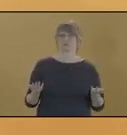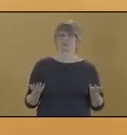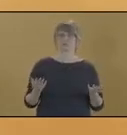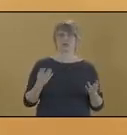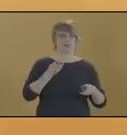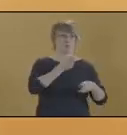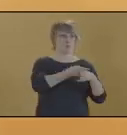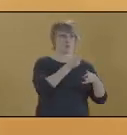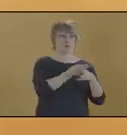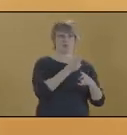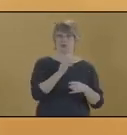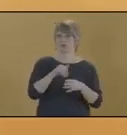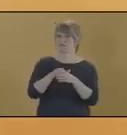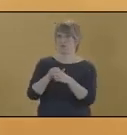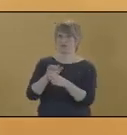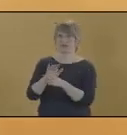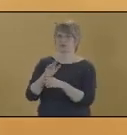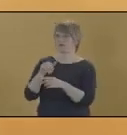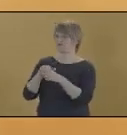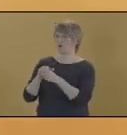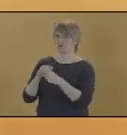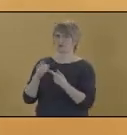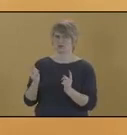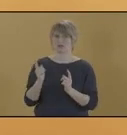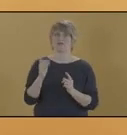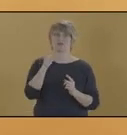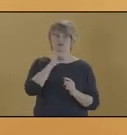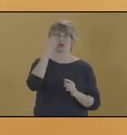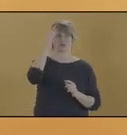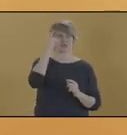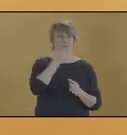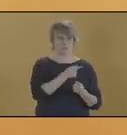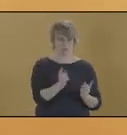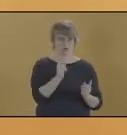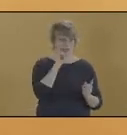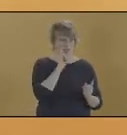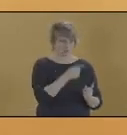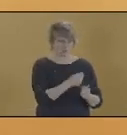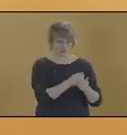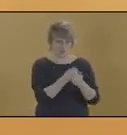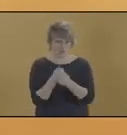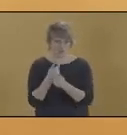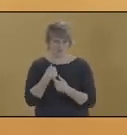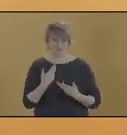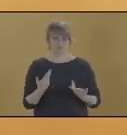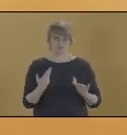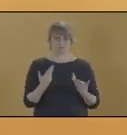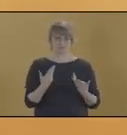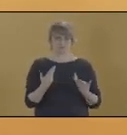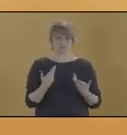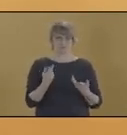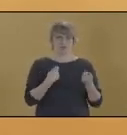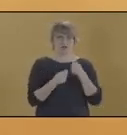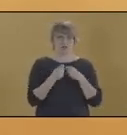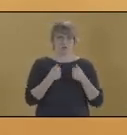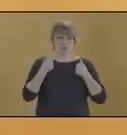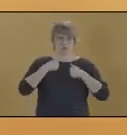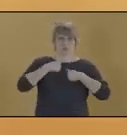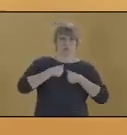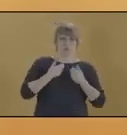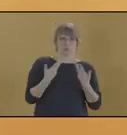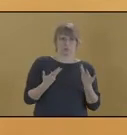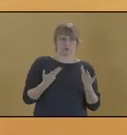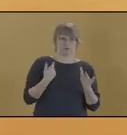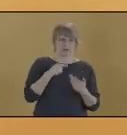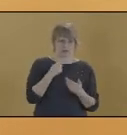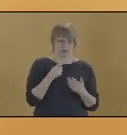Onkel hatten oder eine Freundin oder einen Freund, der an Verschwörungstheorien geglaubt hat und man wirklich in so eine Art Handlungsdruck gekommen ist, weil